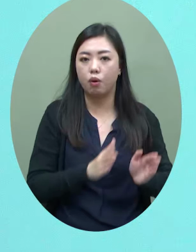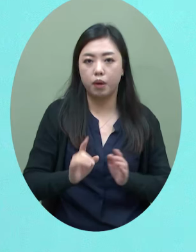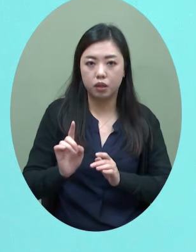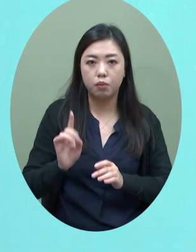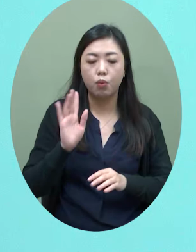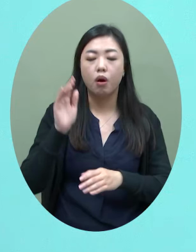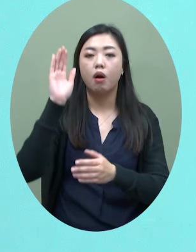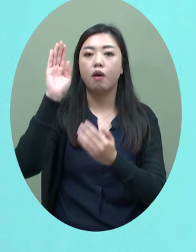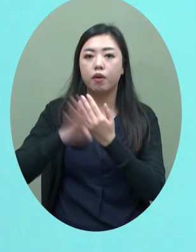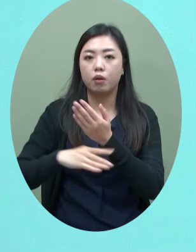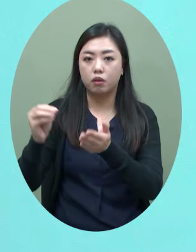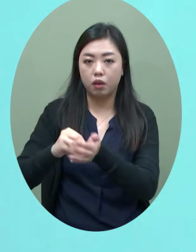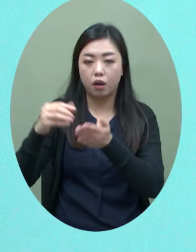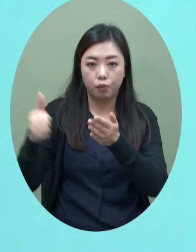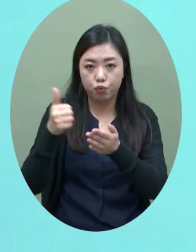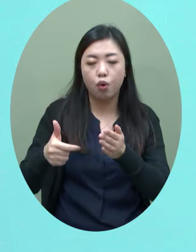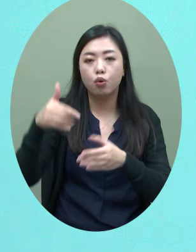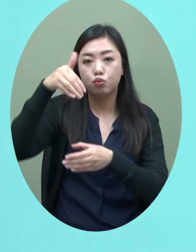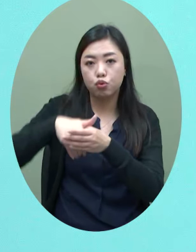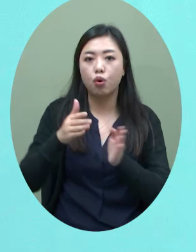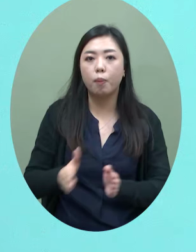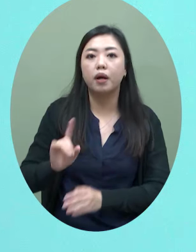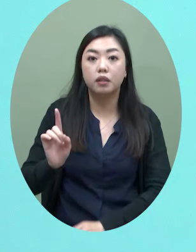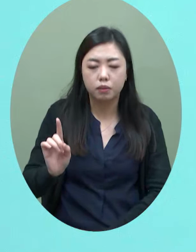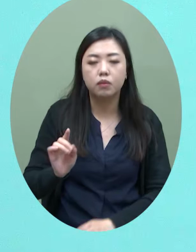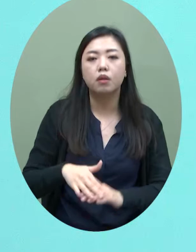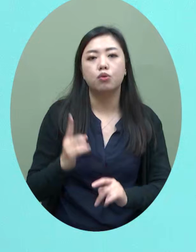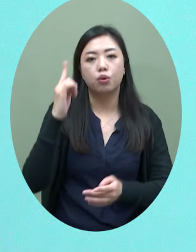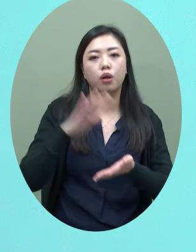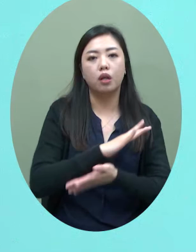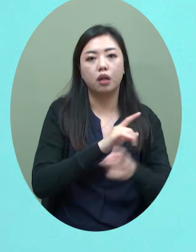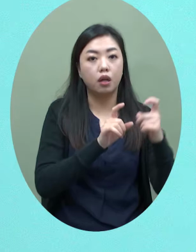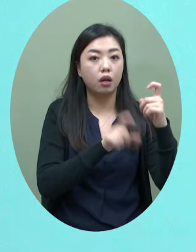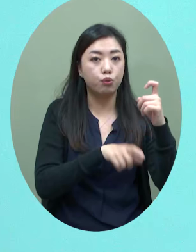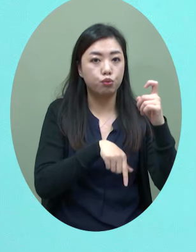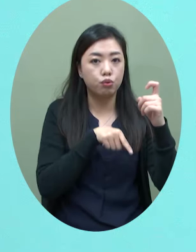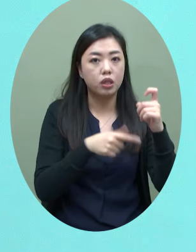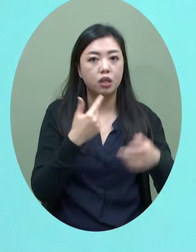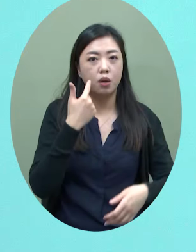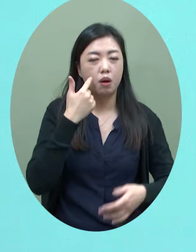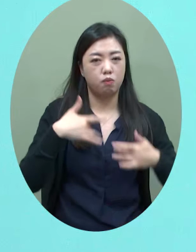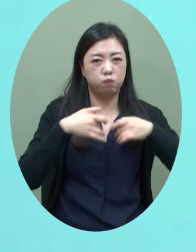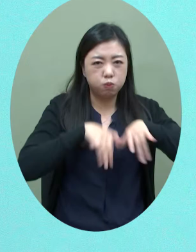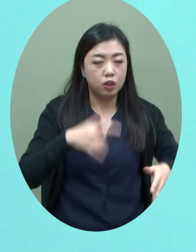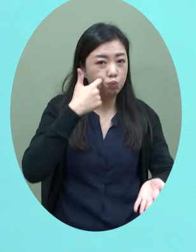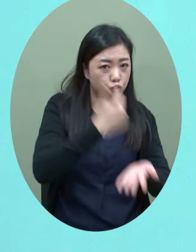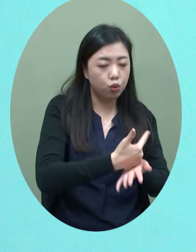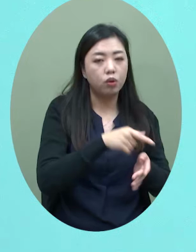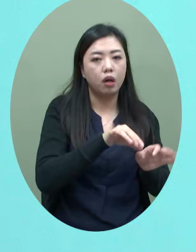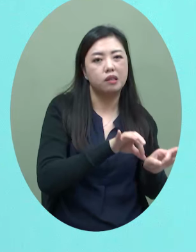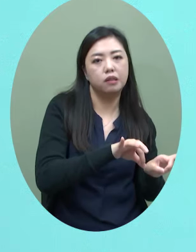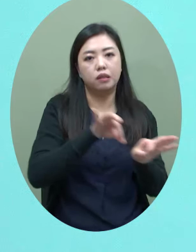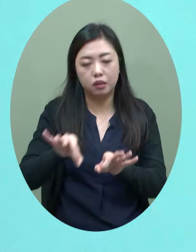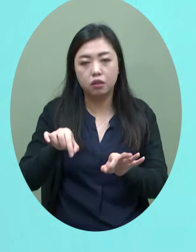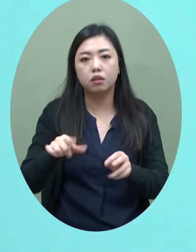舉的安排。在去年我們因為疫情很嚴峻，是押後了換屆選舉，